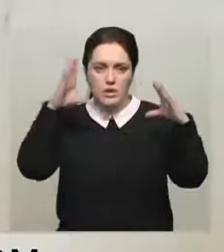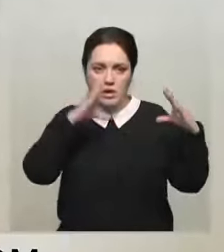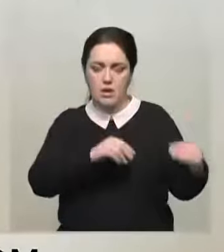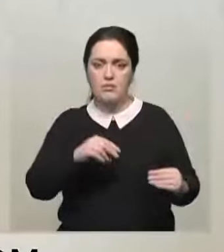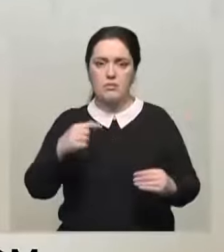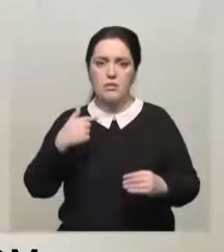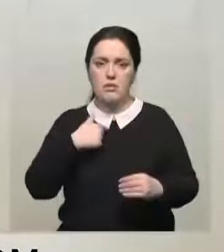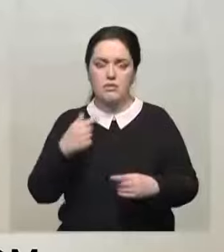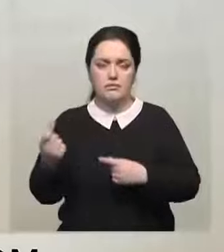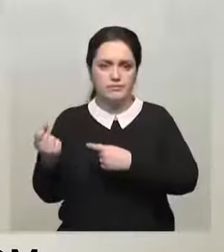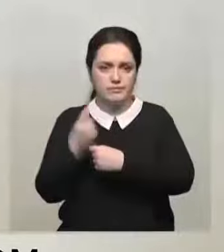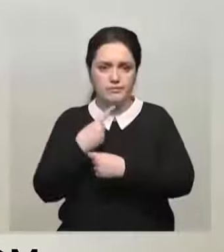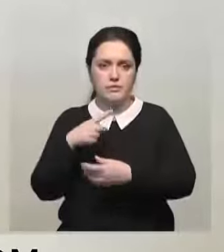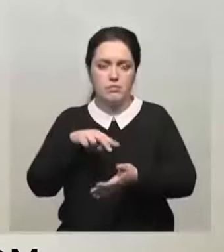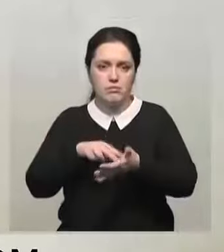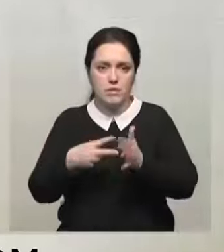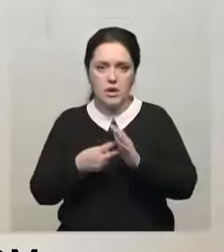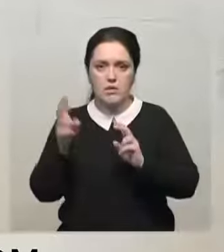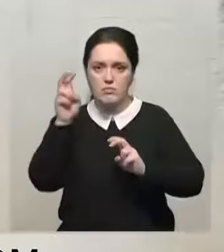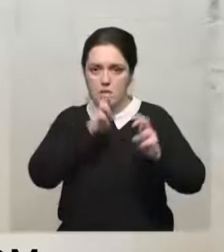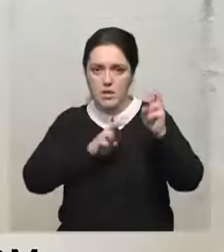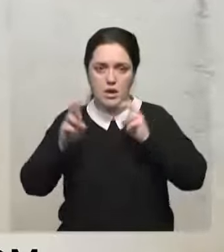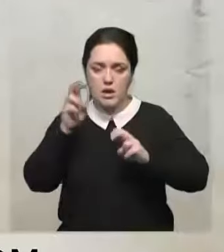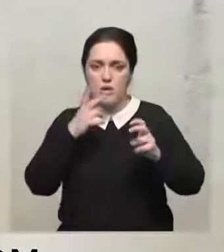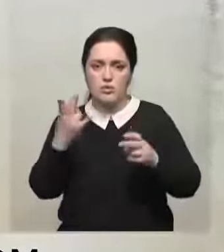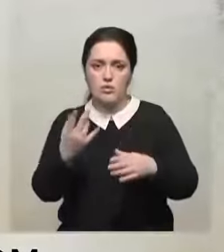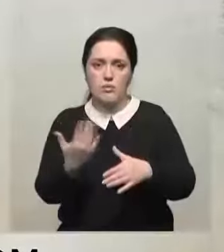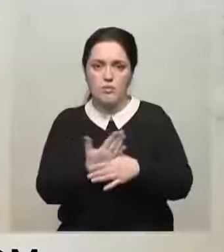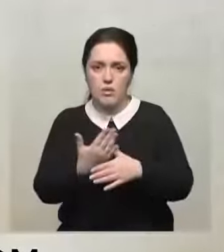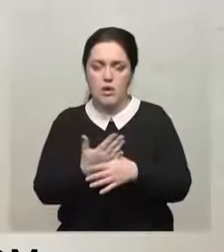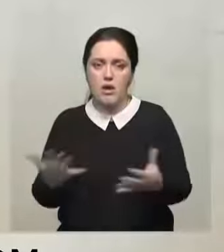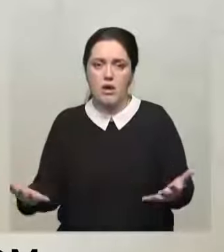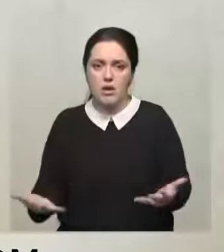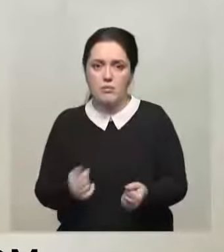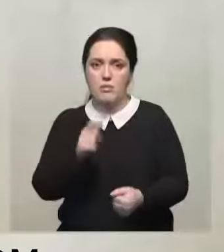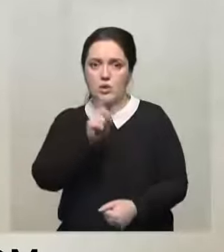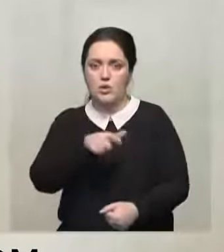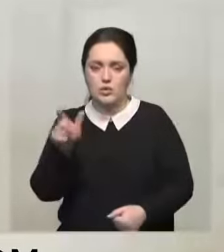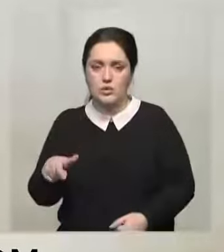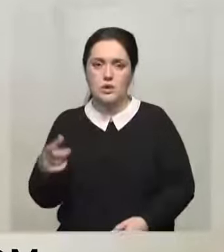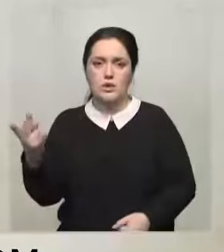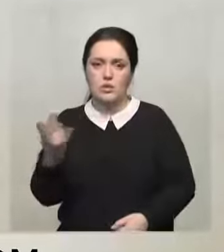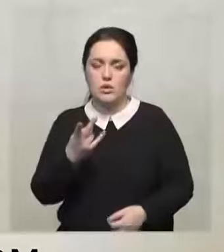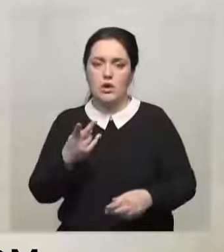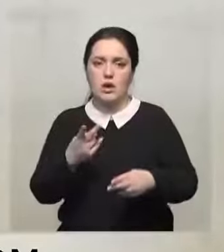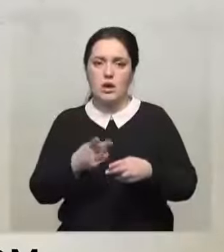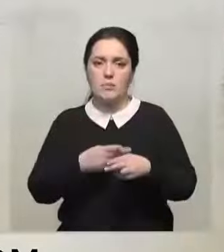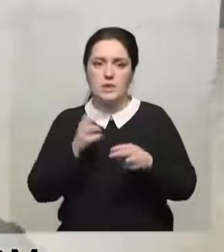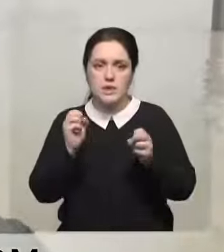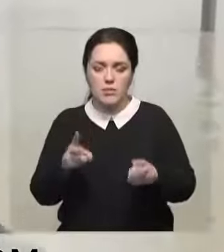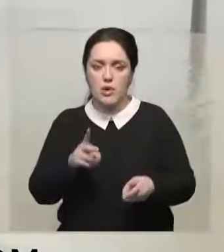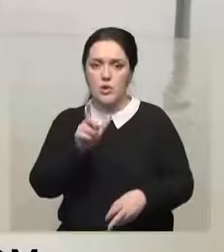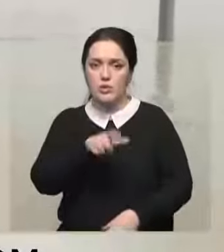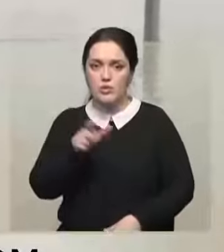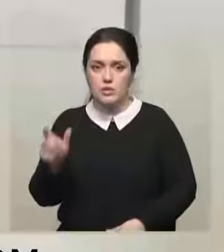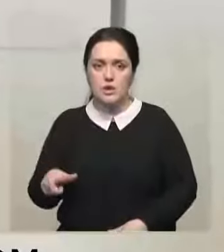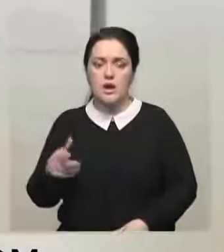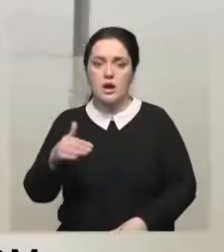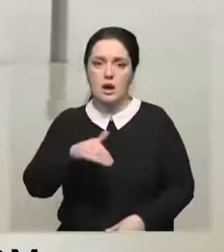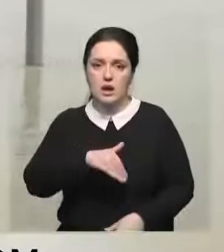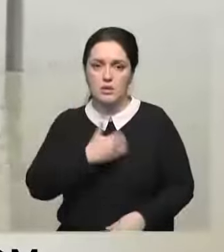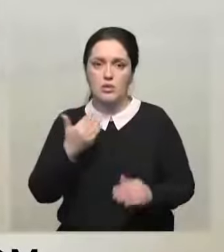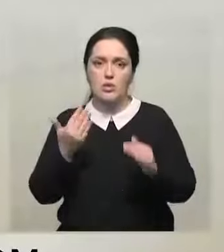нами поставили задачу вести поисковые работы, помогать с эвакуацией, а также обеспечить безопасность местных жителей, которые